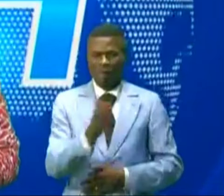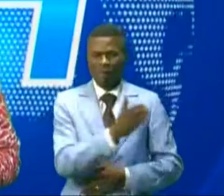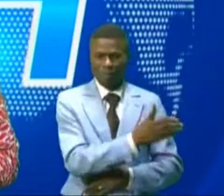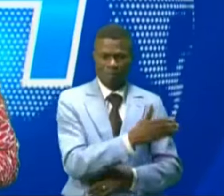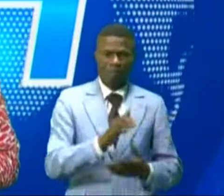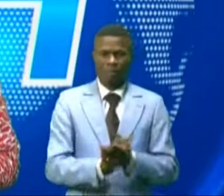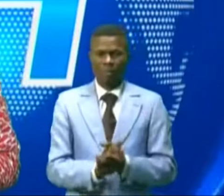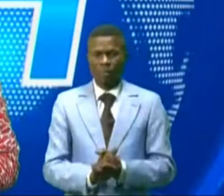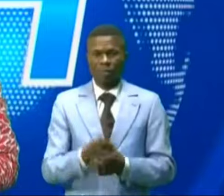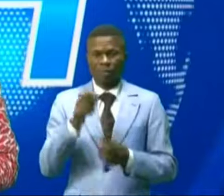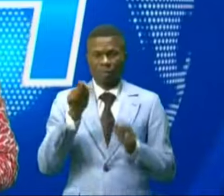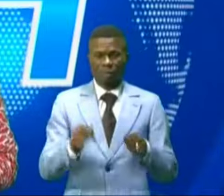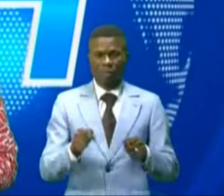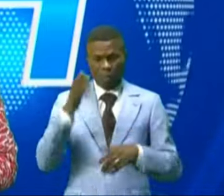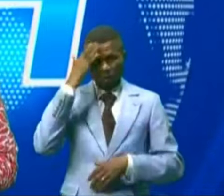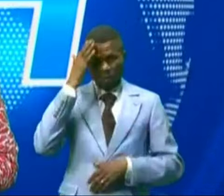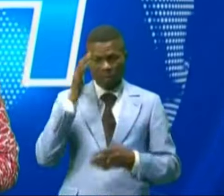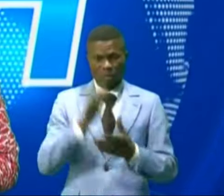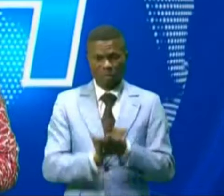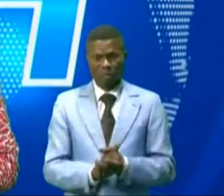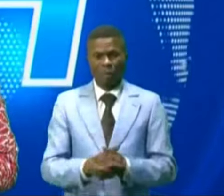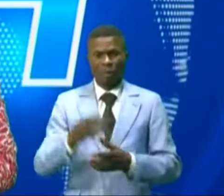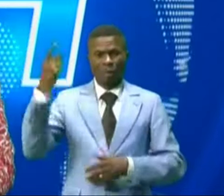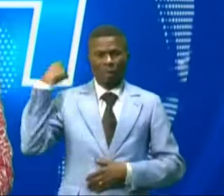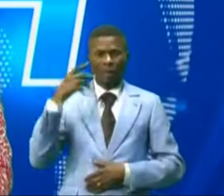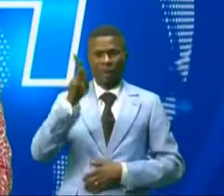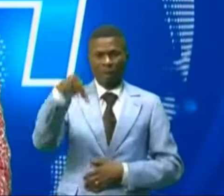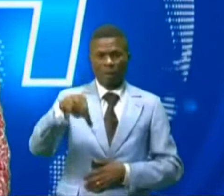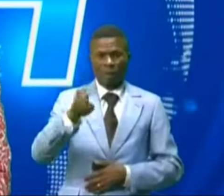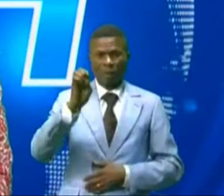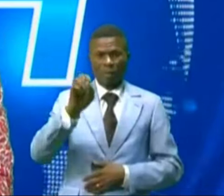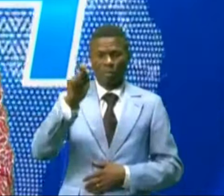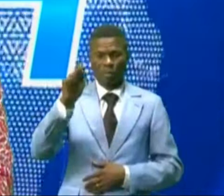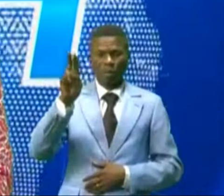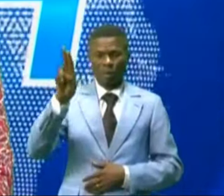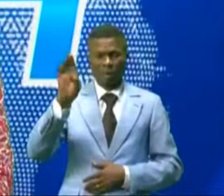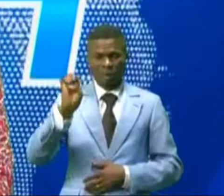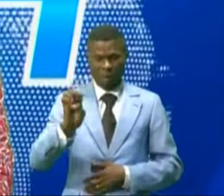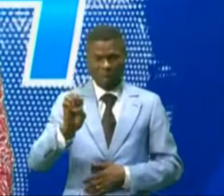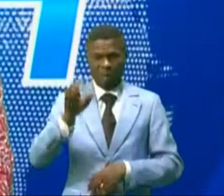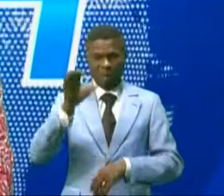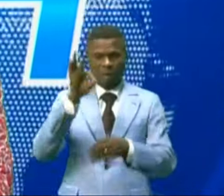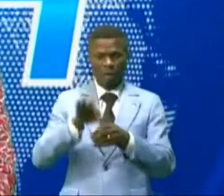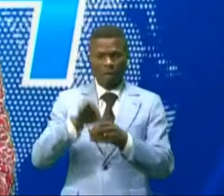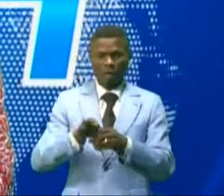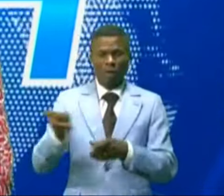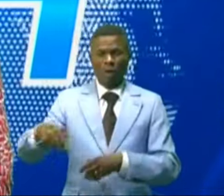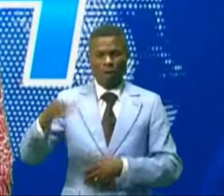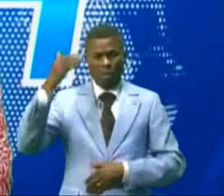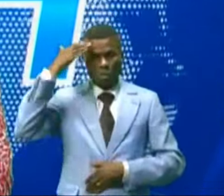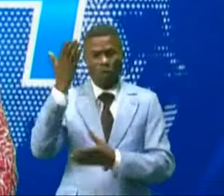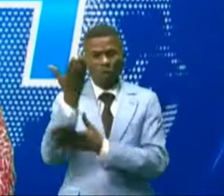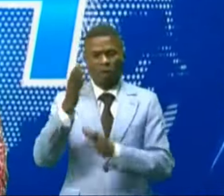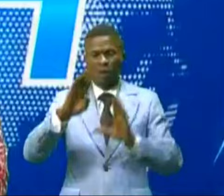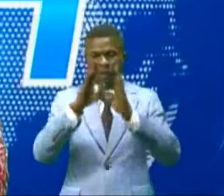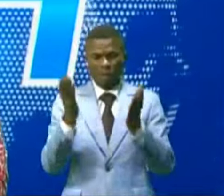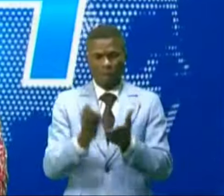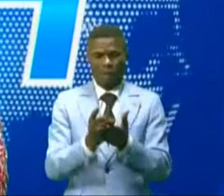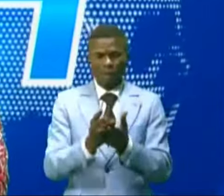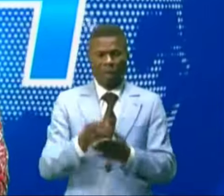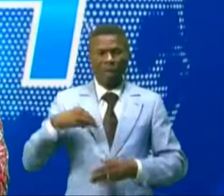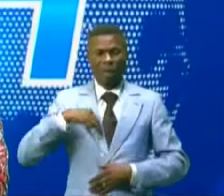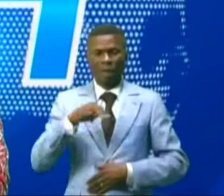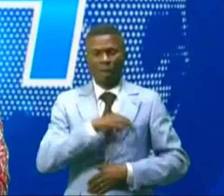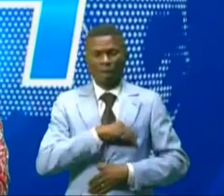Et pour terminer, sachez que l'honorable Peter Lopose, élu de l'Équateur, invite les nouveaux membres